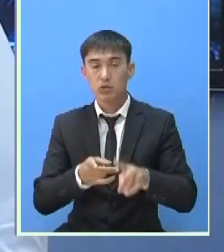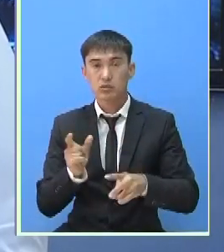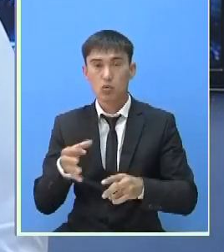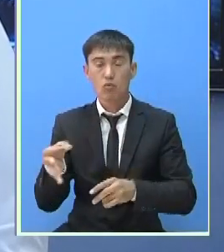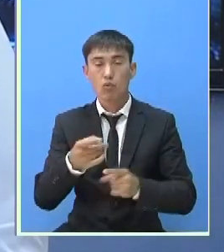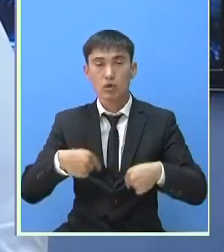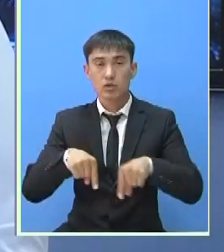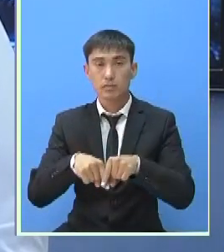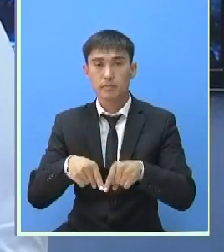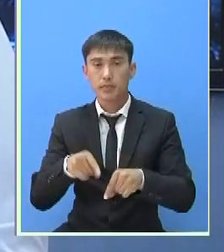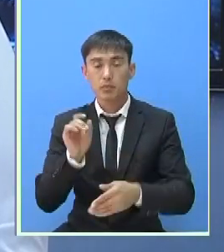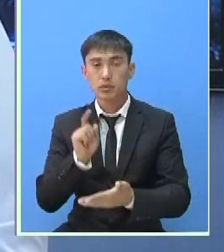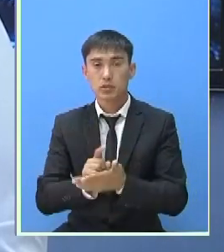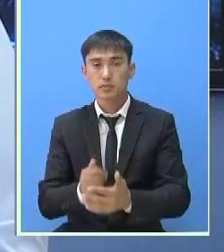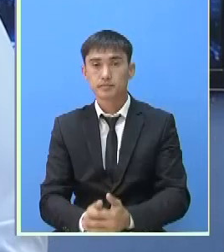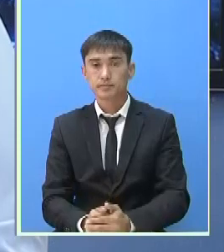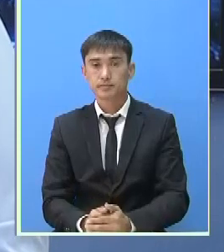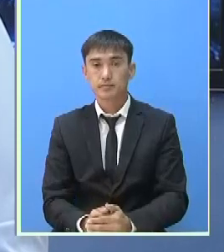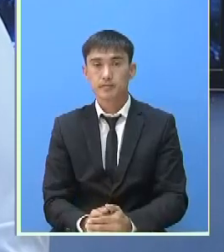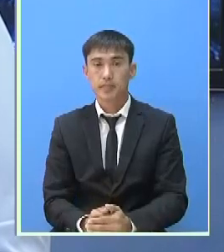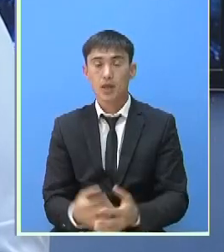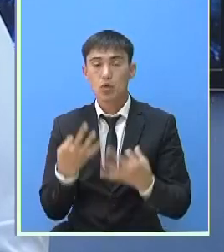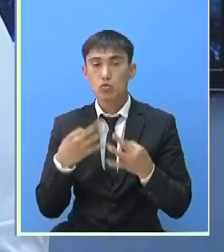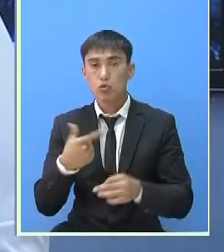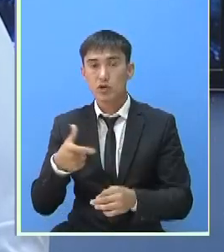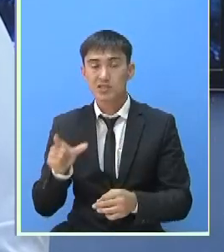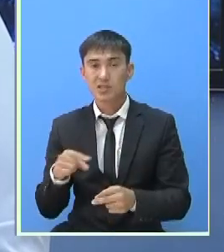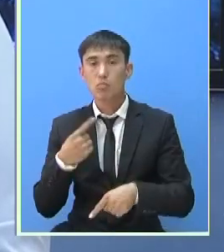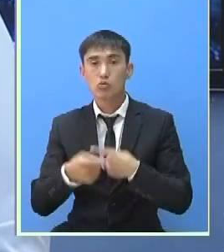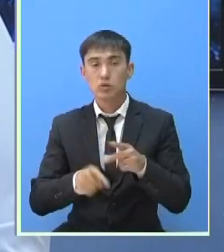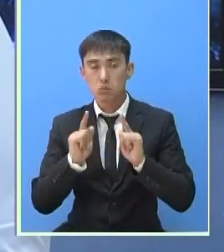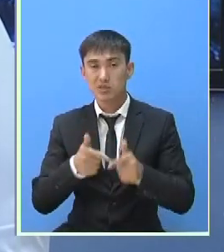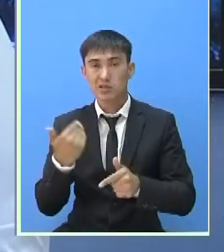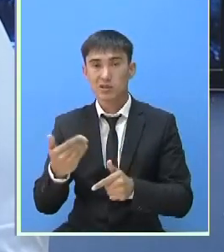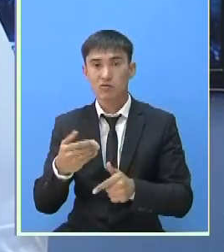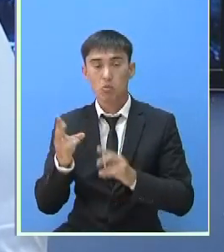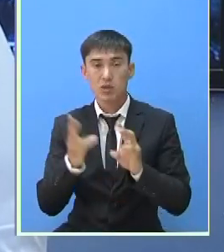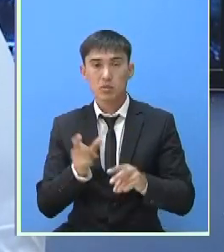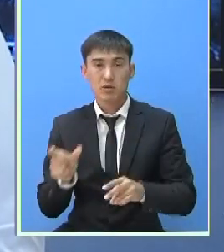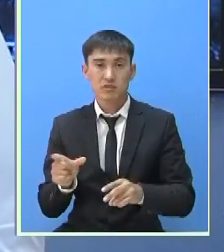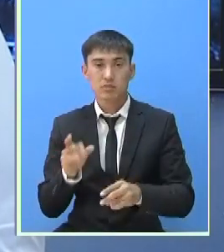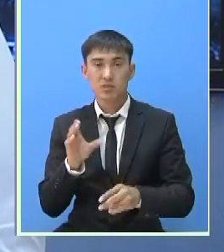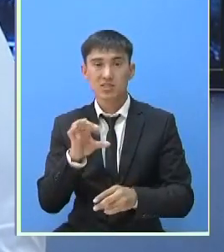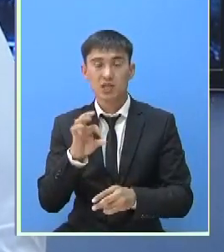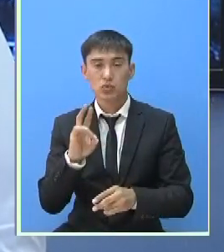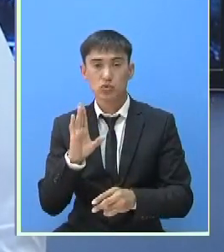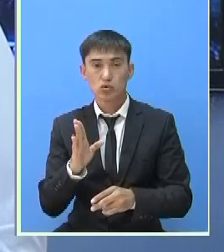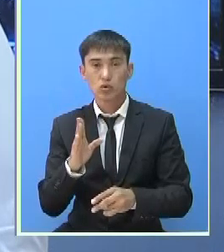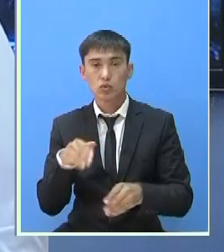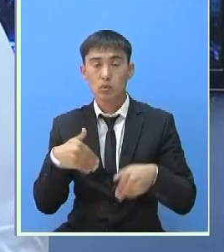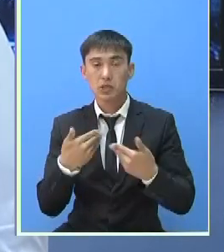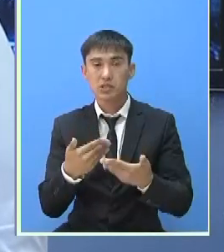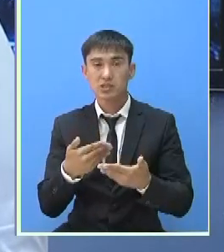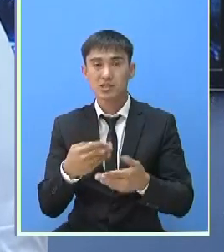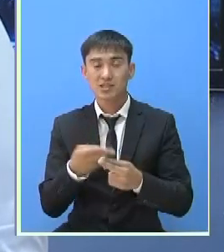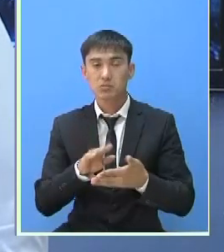процесс. Это обязательно. То есть любой гражданин после признания его потерпевшим, в статусе потерпевшего, он может обратиться с